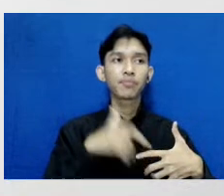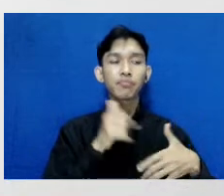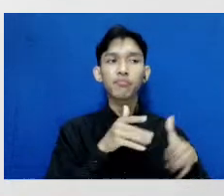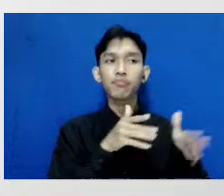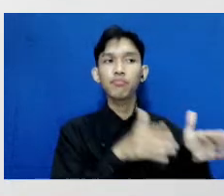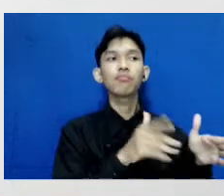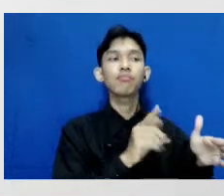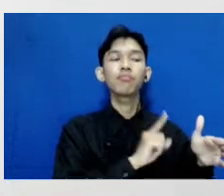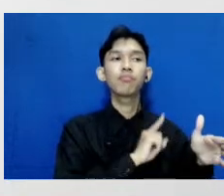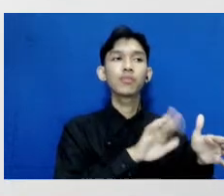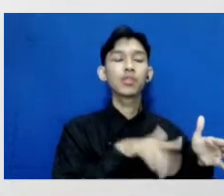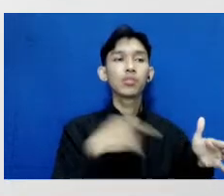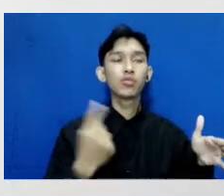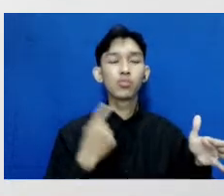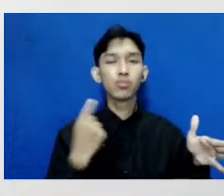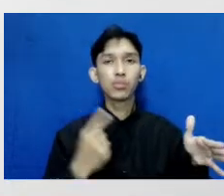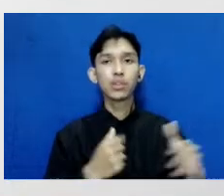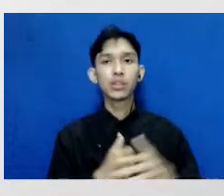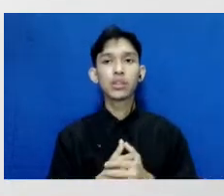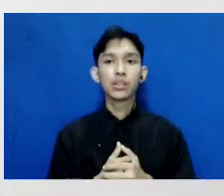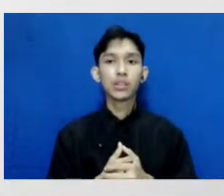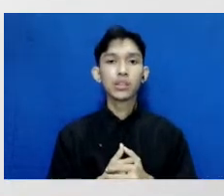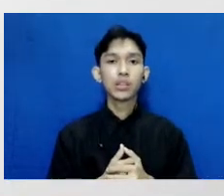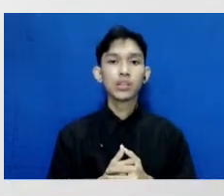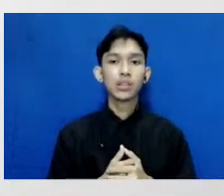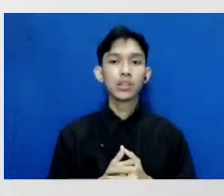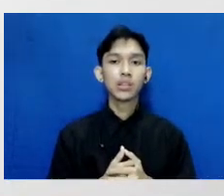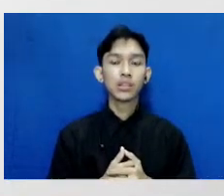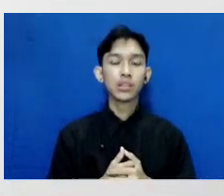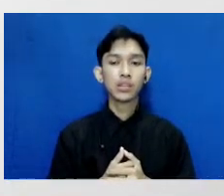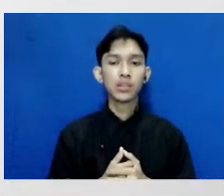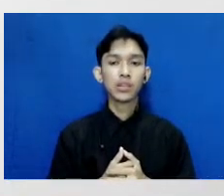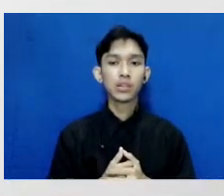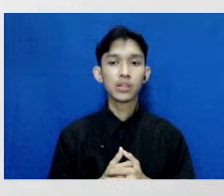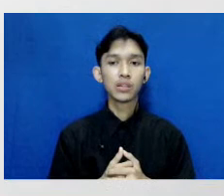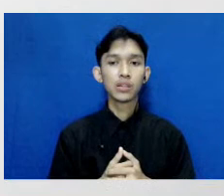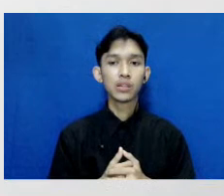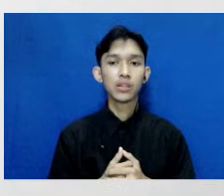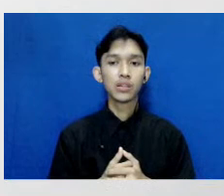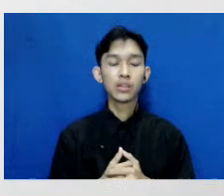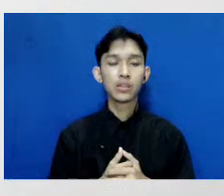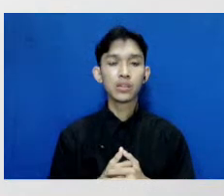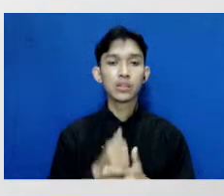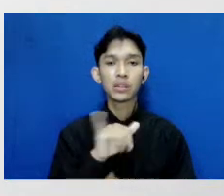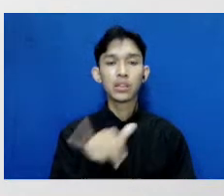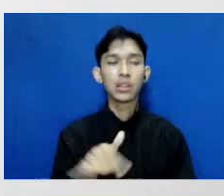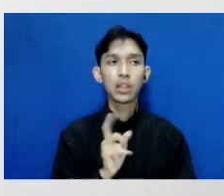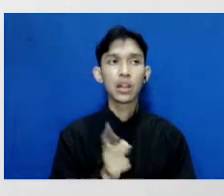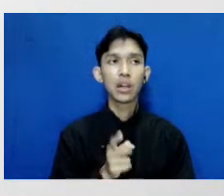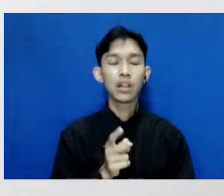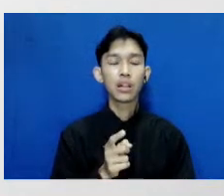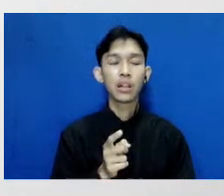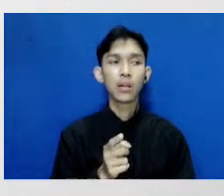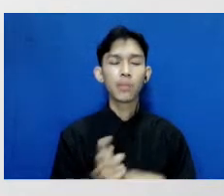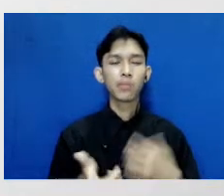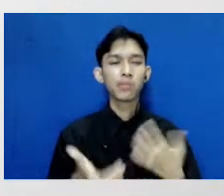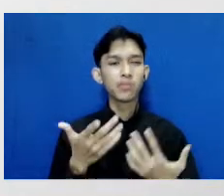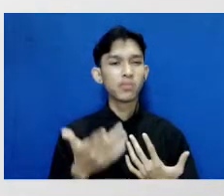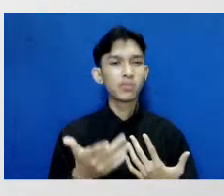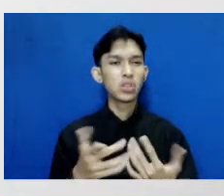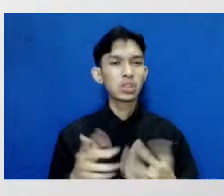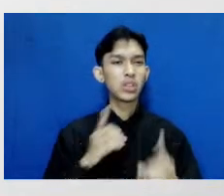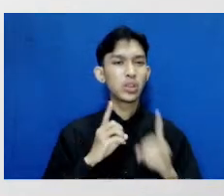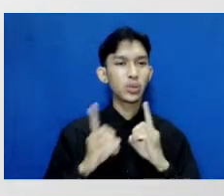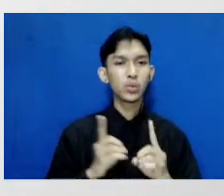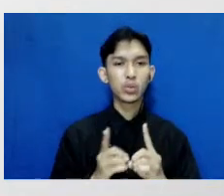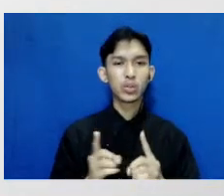maupun di sektor publik, itu equal. Nah, oleh karena itu adanya mungkin diskusi